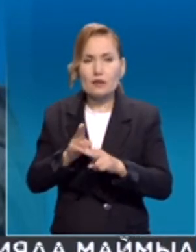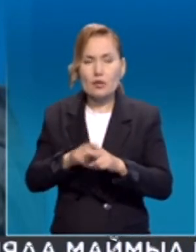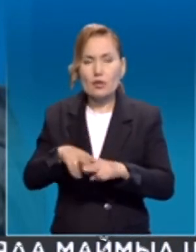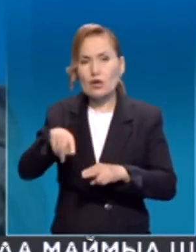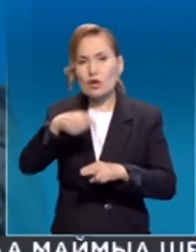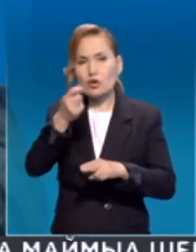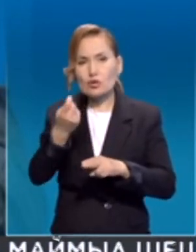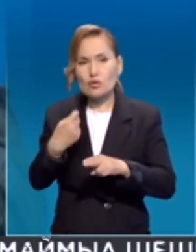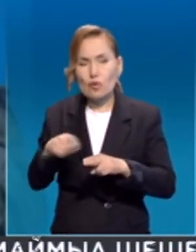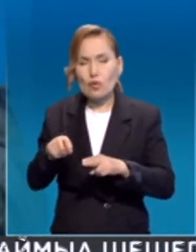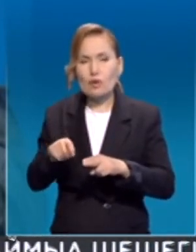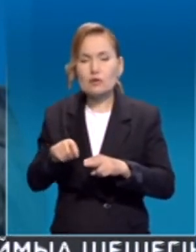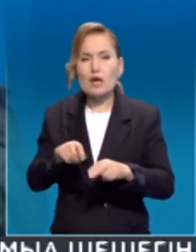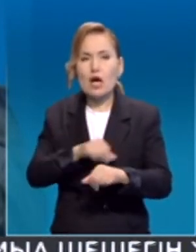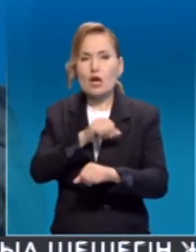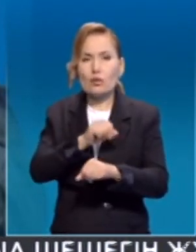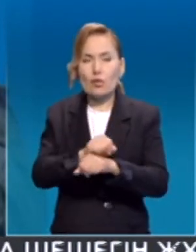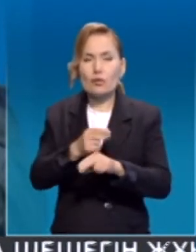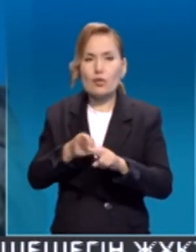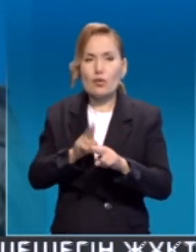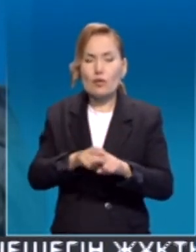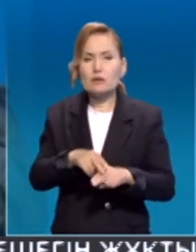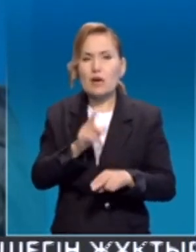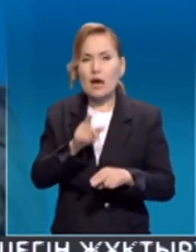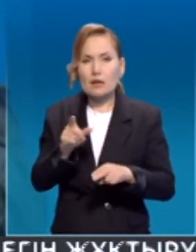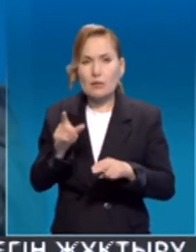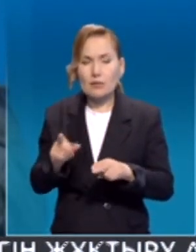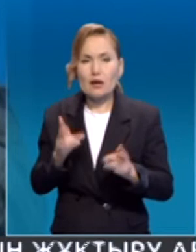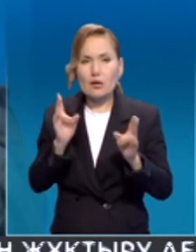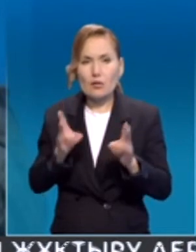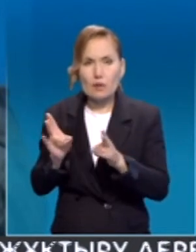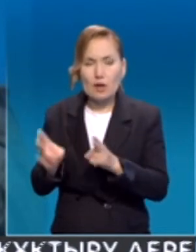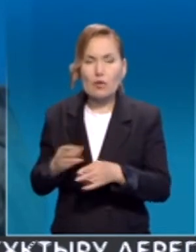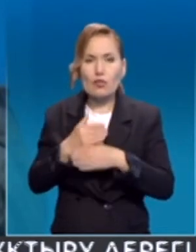арасындағы шығын деңгейінің төмендеуіне,